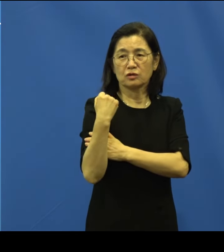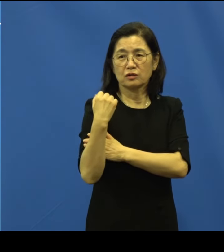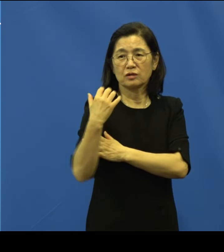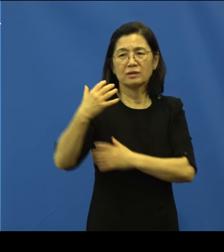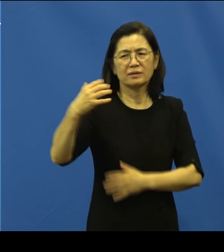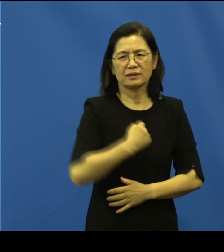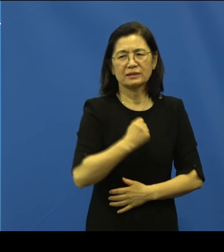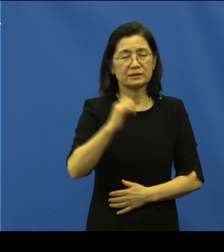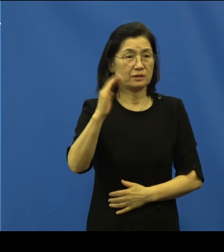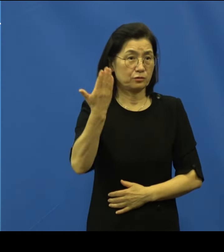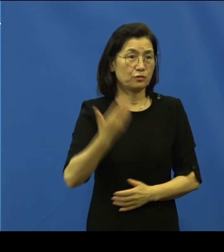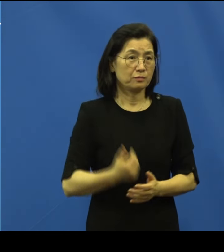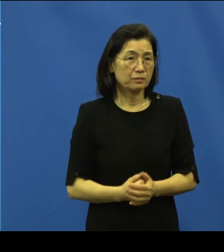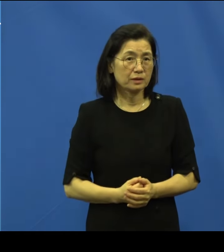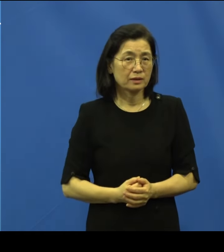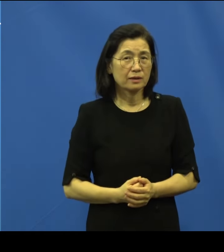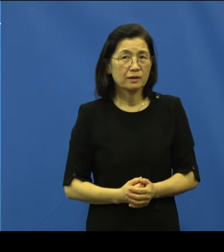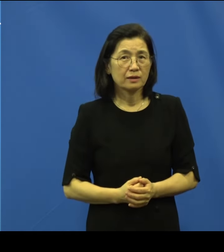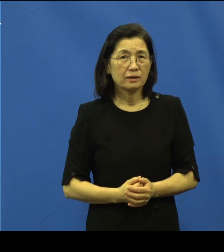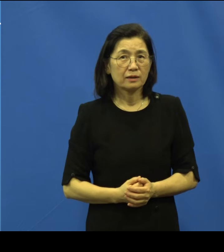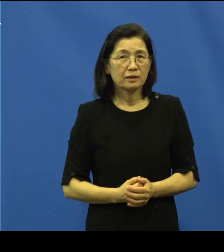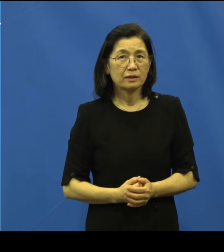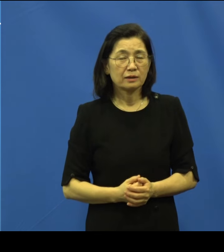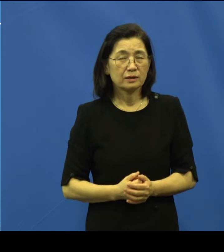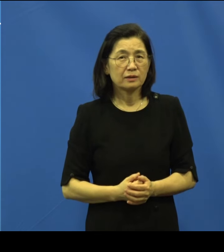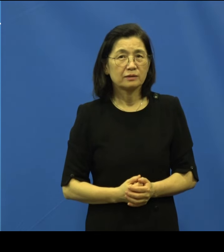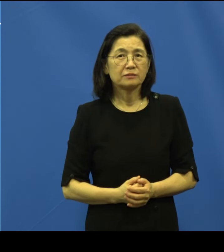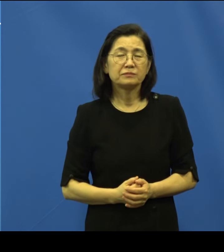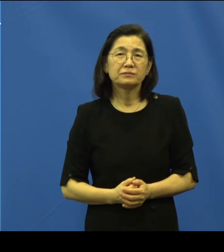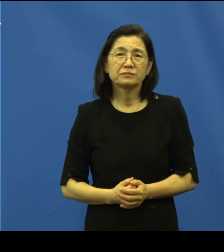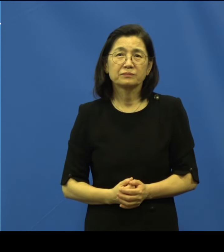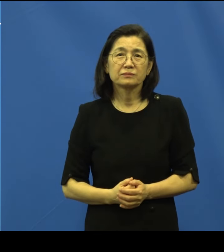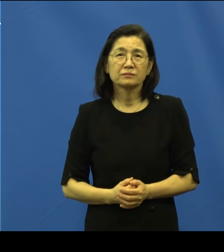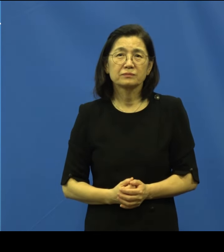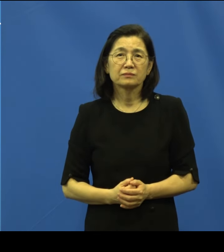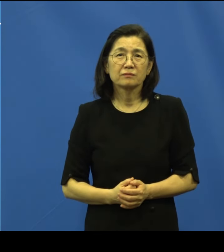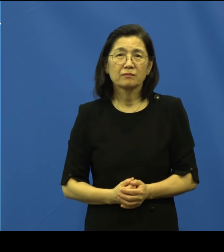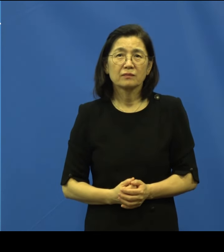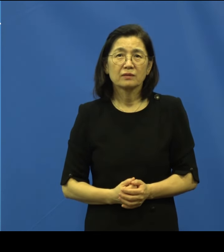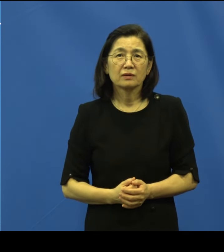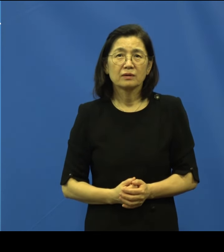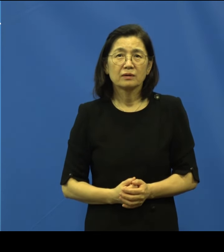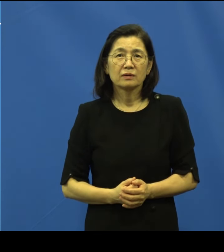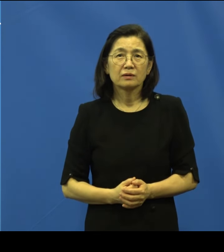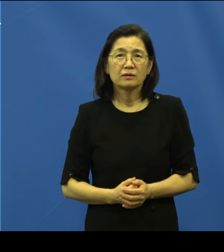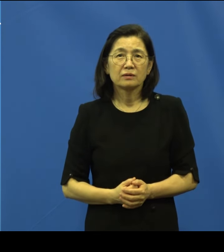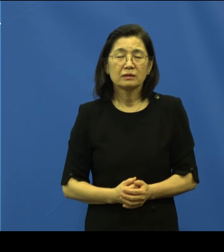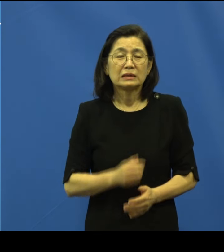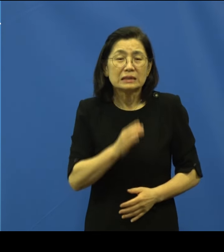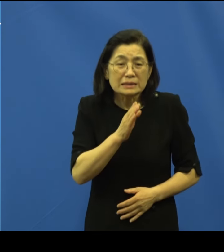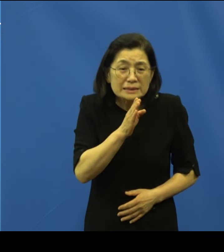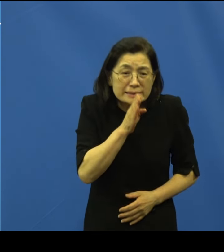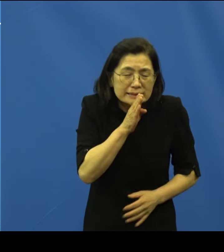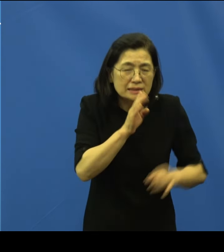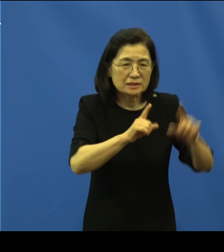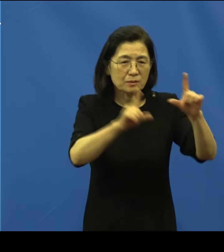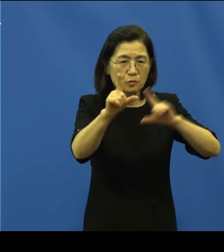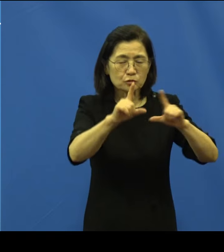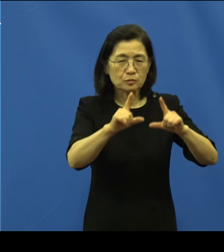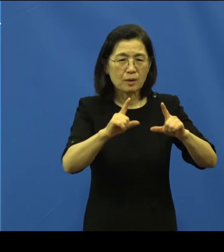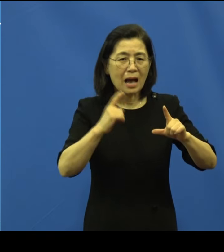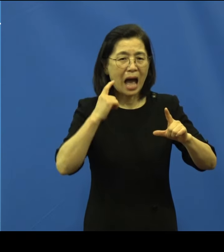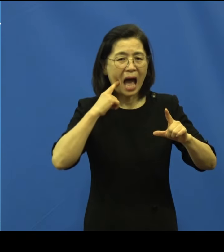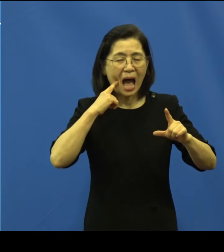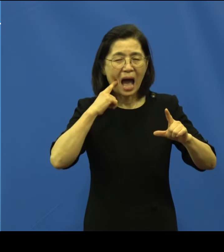거예요. 눈에 보이는 것은 그림자에 불과합니다. 실상과 허상을 구분할 수 있어야 합니다.